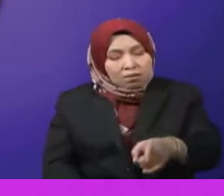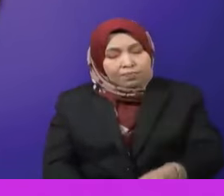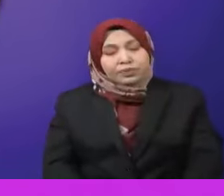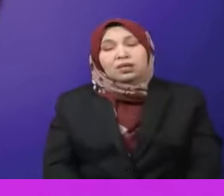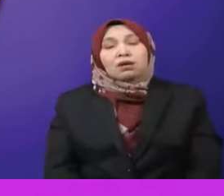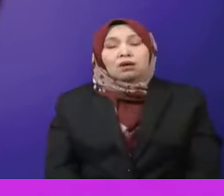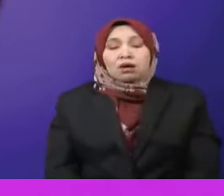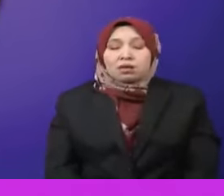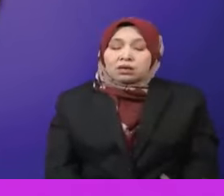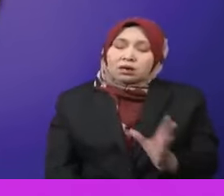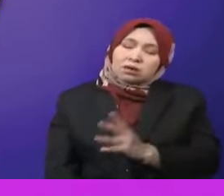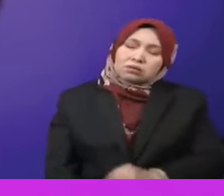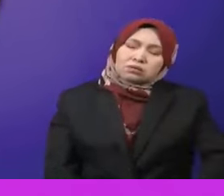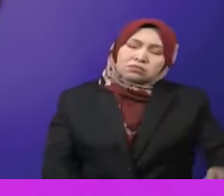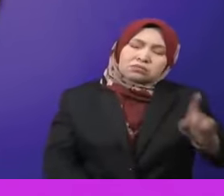بالحق